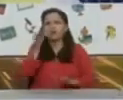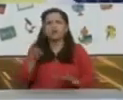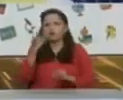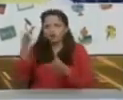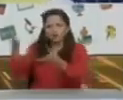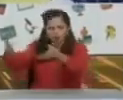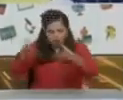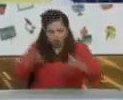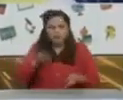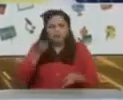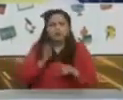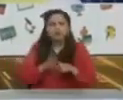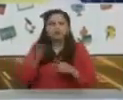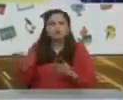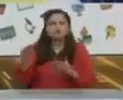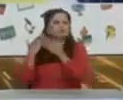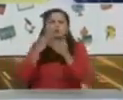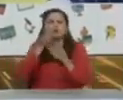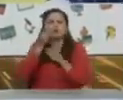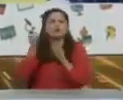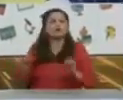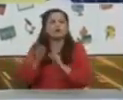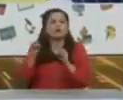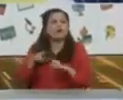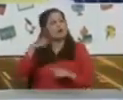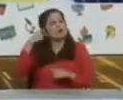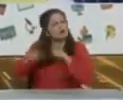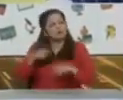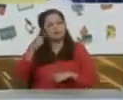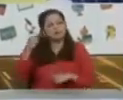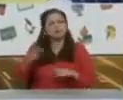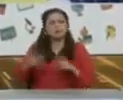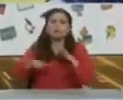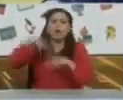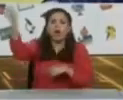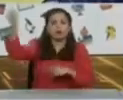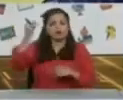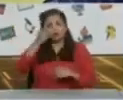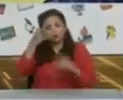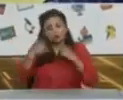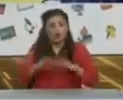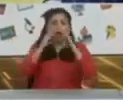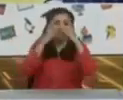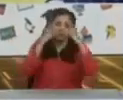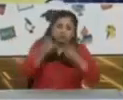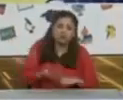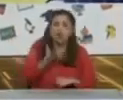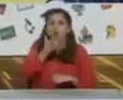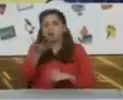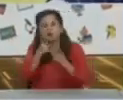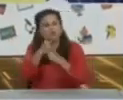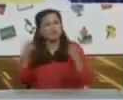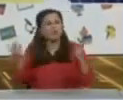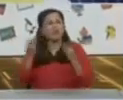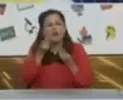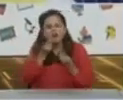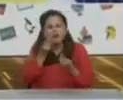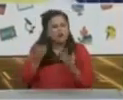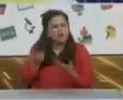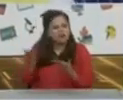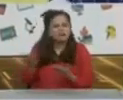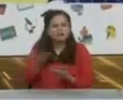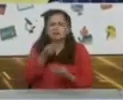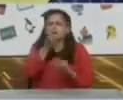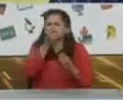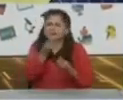नहीं और हमेशा फास्ट फूड खाने की जिद करते हैं। कृपया इस मुद्दे पर